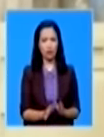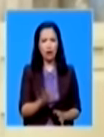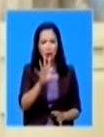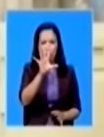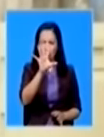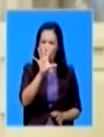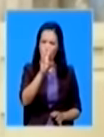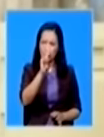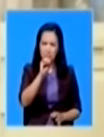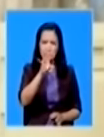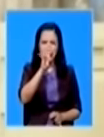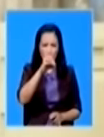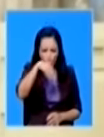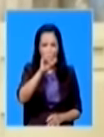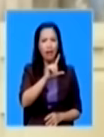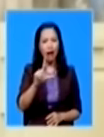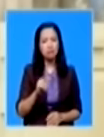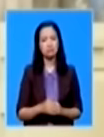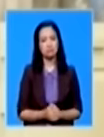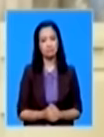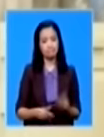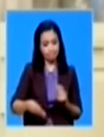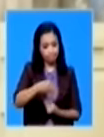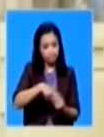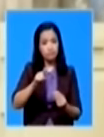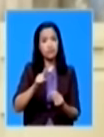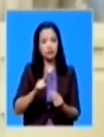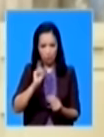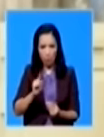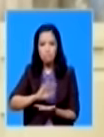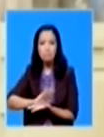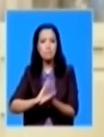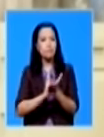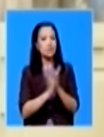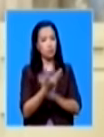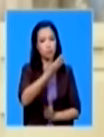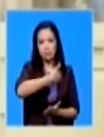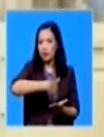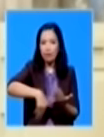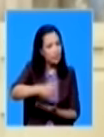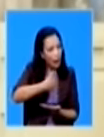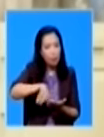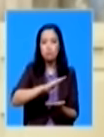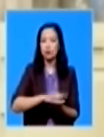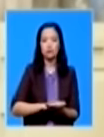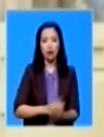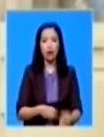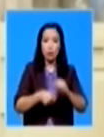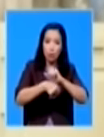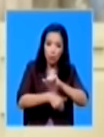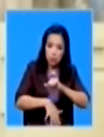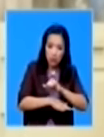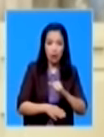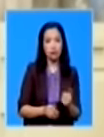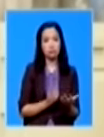พราะนั้นการขับเคลื่อนเศรษฐกิจต้องไปรูปทั้งหมดทั้งโครงสร้างนะทั้งในทุกมิติไม่ว่าจะเป็น